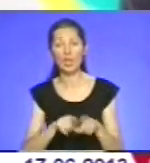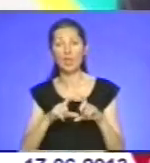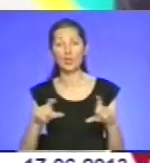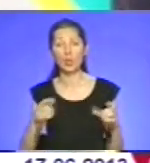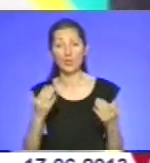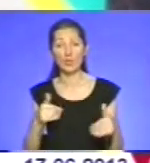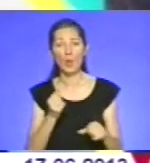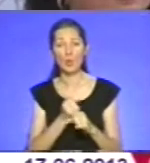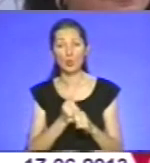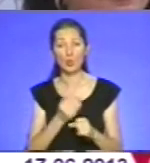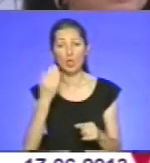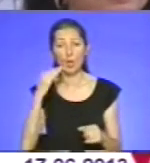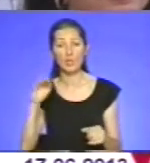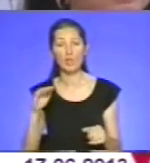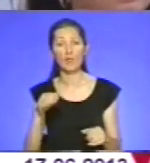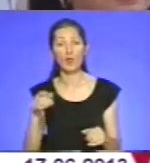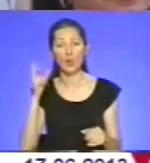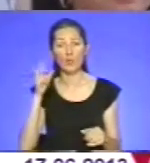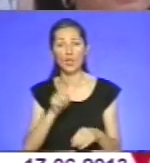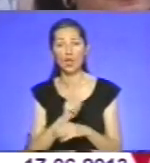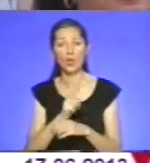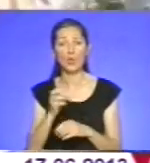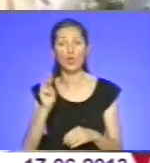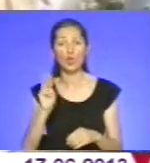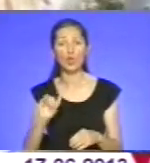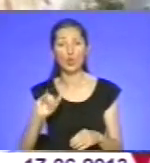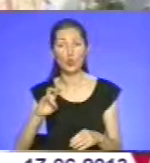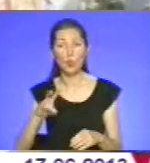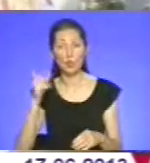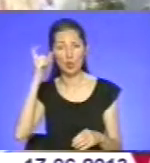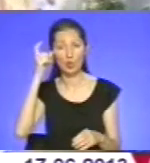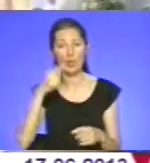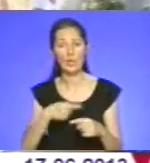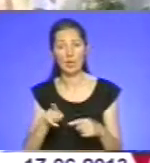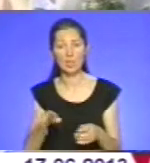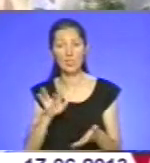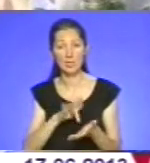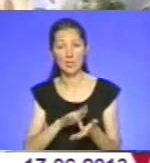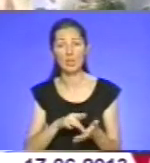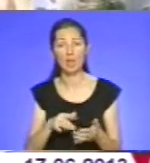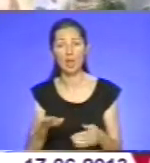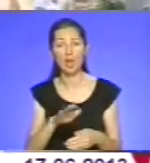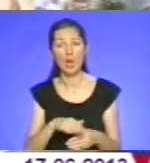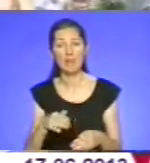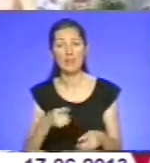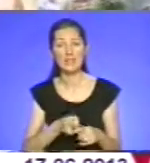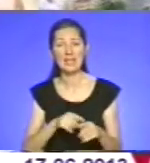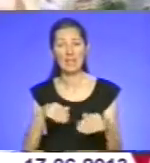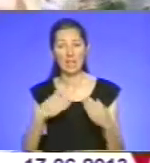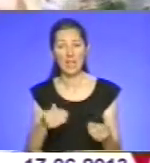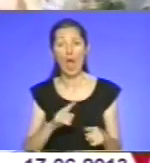Тернополі, Шумську, Чорткові та інших населених пунктах краю. Я думаю, що це дає перш за все, і